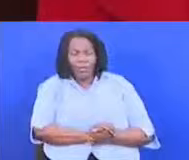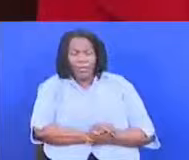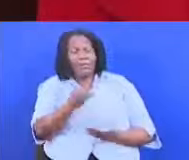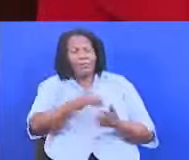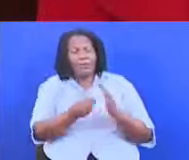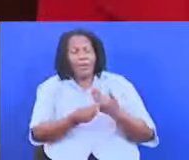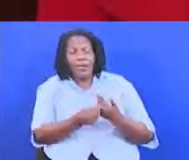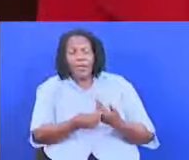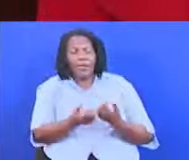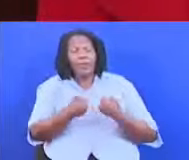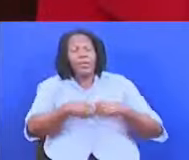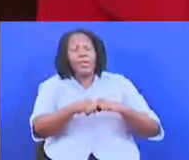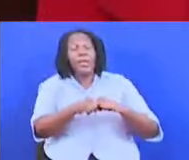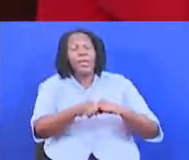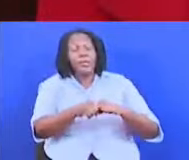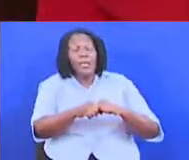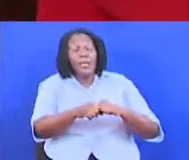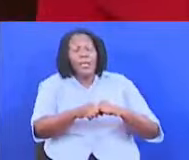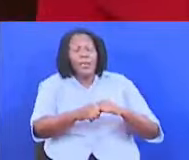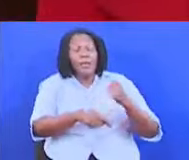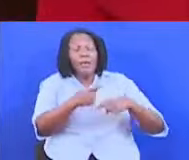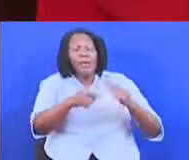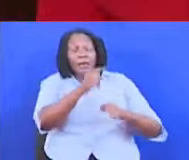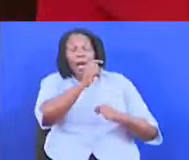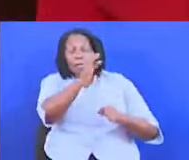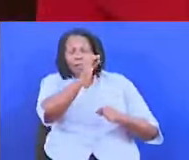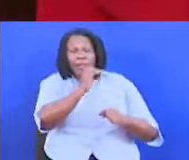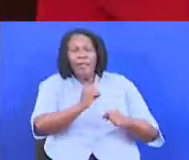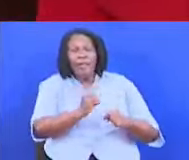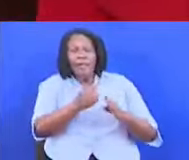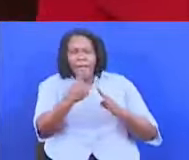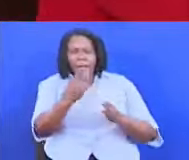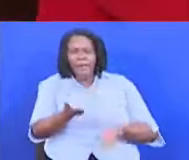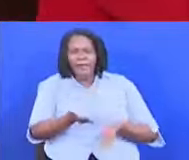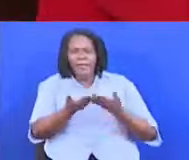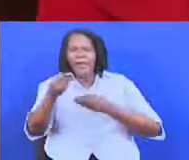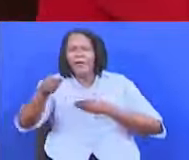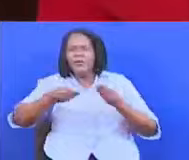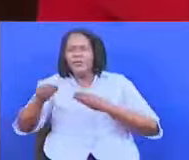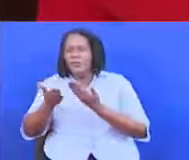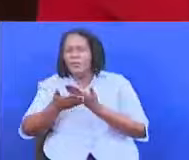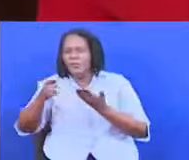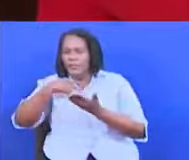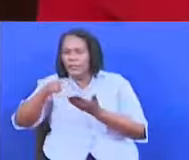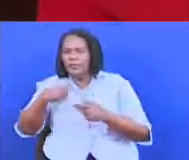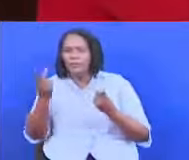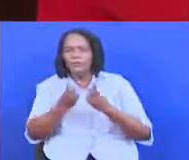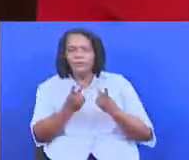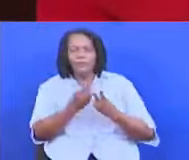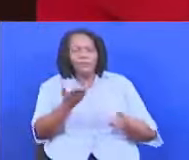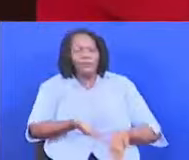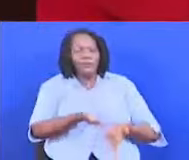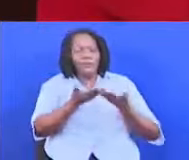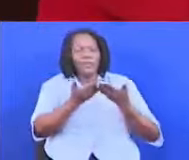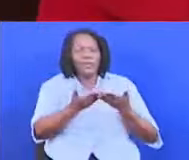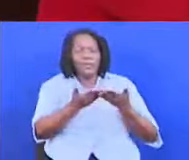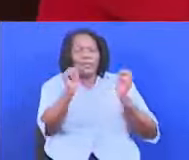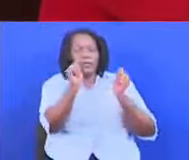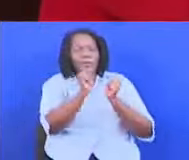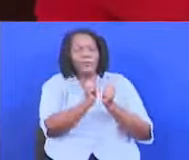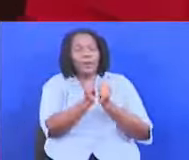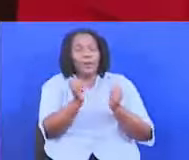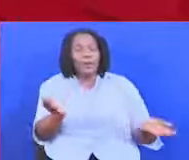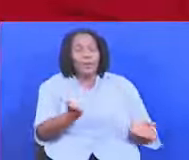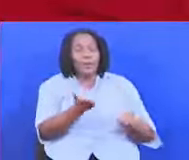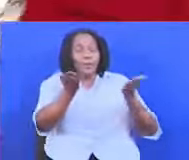100% kwa miradi ile ndivyo utakavyofungua uchumi kwa Watanzania, lakini utakavyosaidia pia katika swala zima la